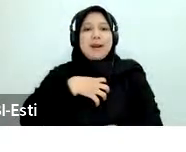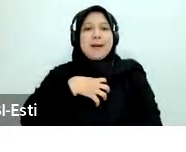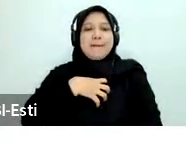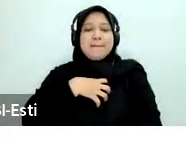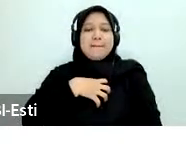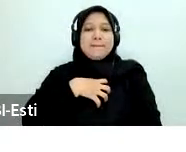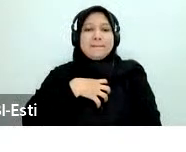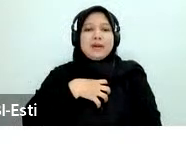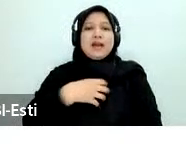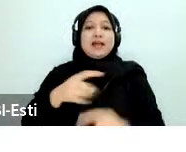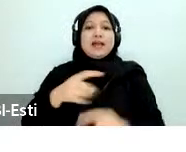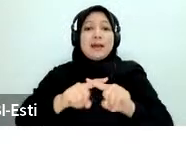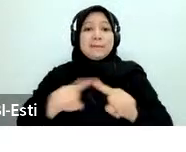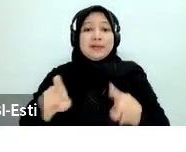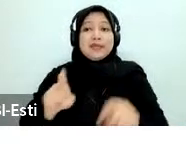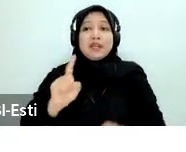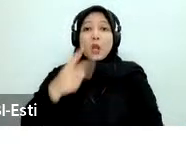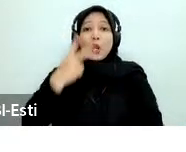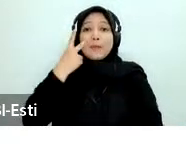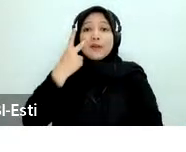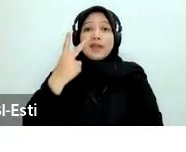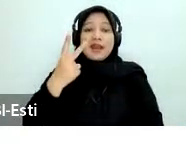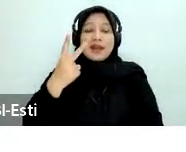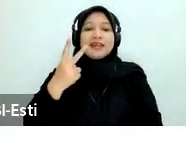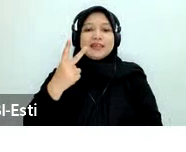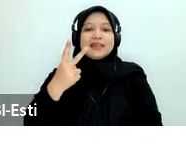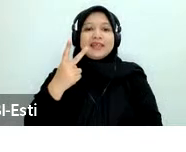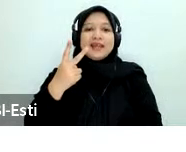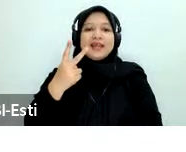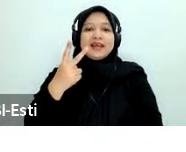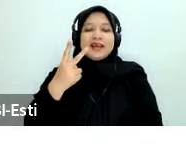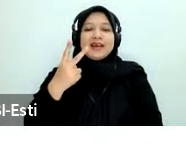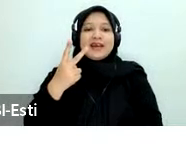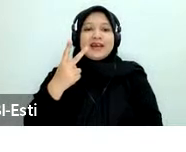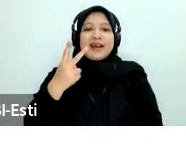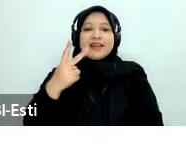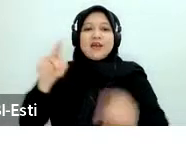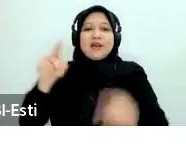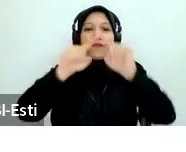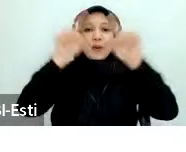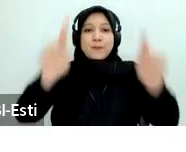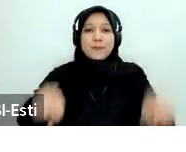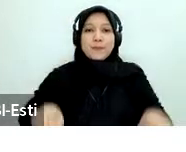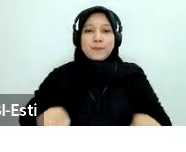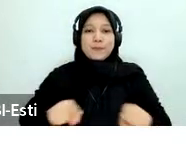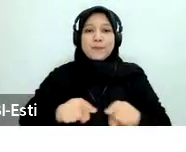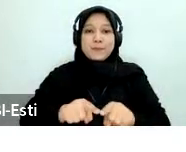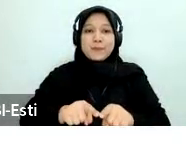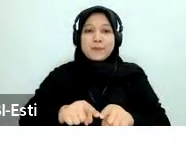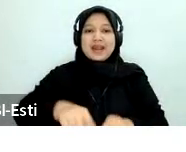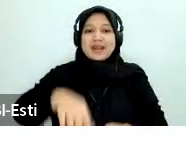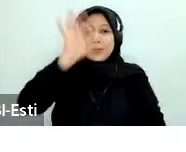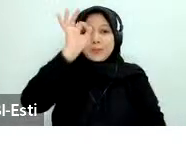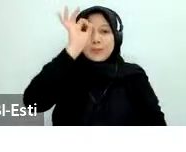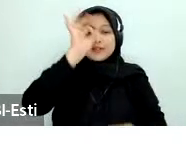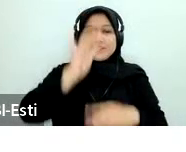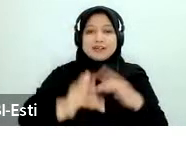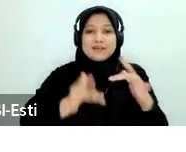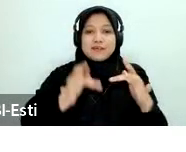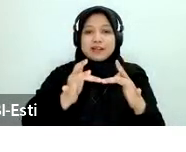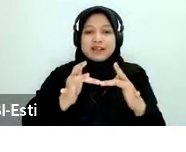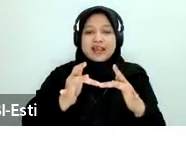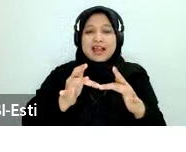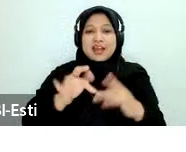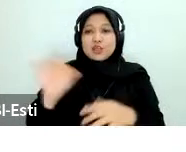pom polisi sirtu Aldi sebelah kiri kita gitu ya itu ada orang yang menghina